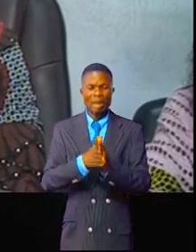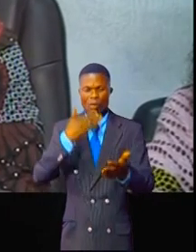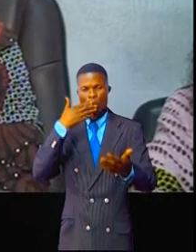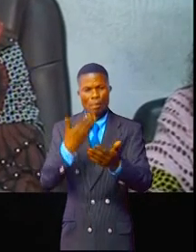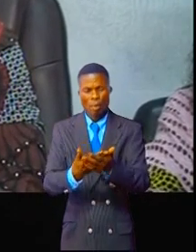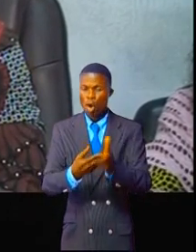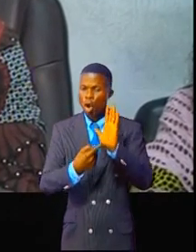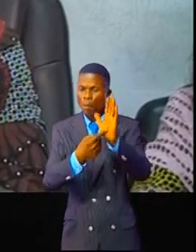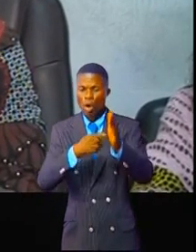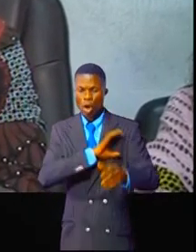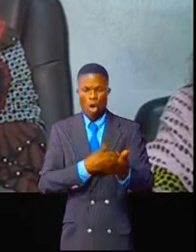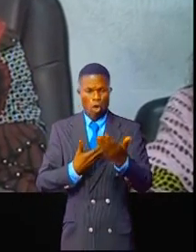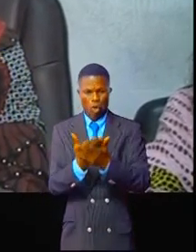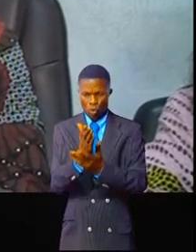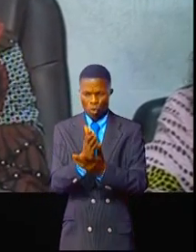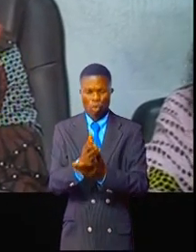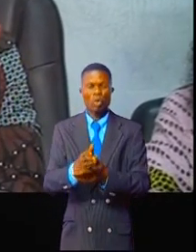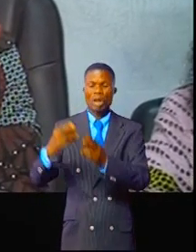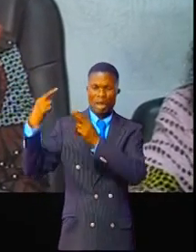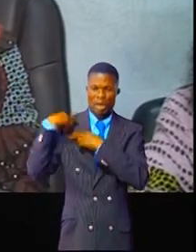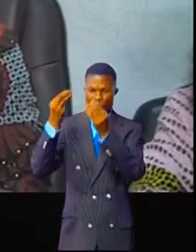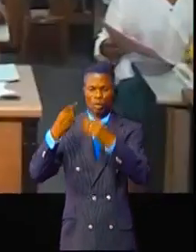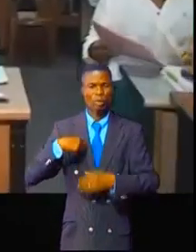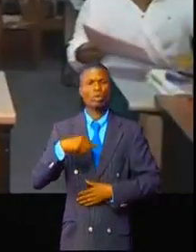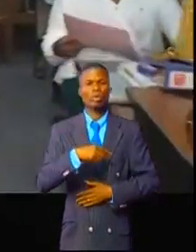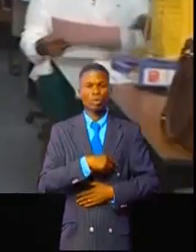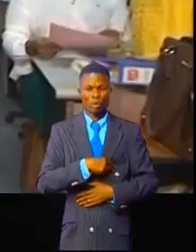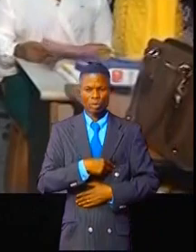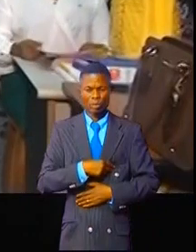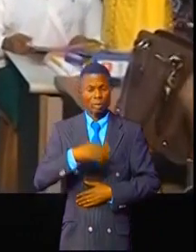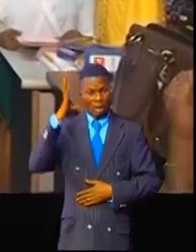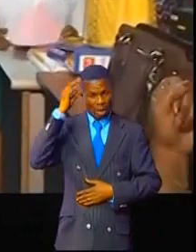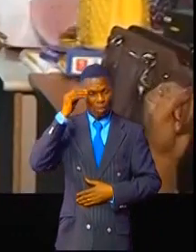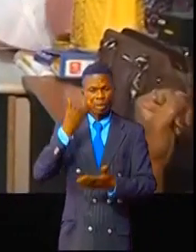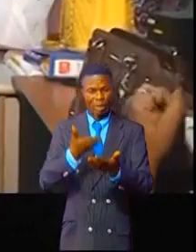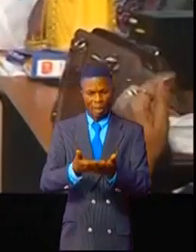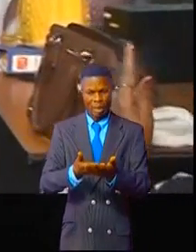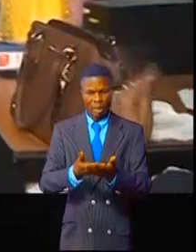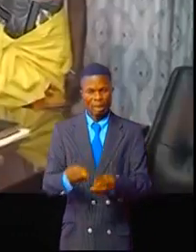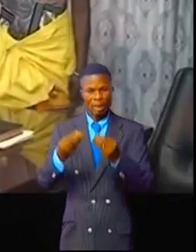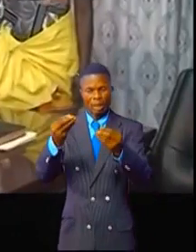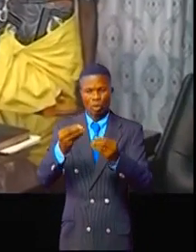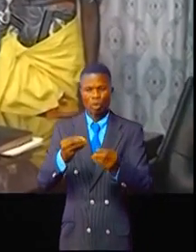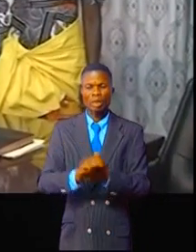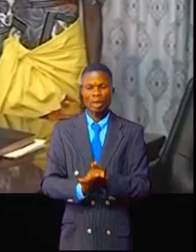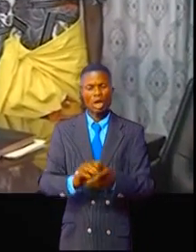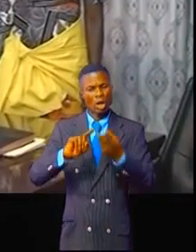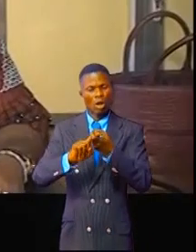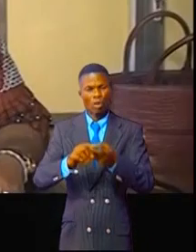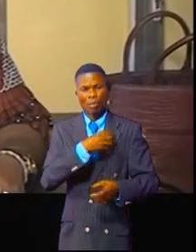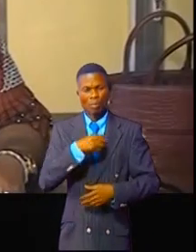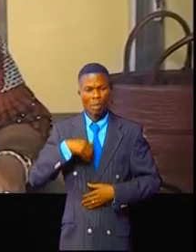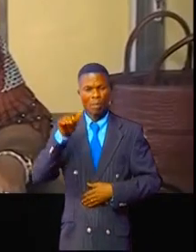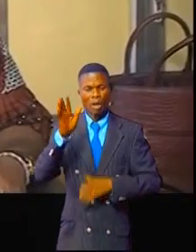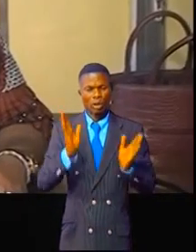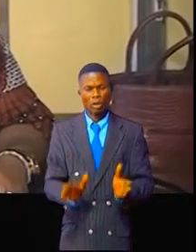dans l'accomplissement des tâches que nous sommes confiées ses exploits leur ont valu la gratitude de la directrice générale adjointe